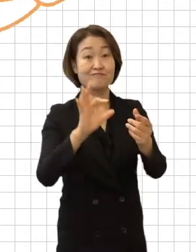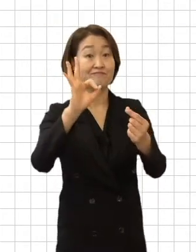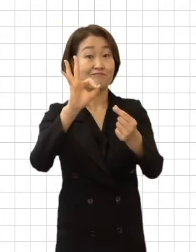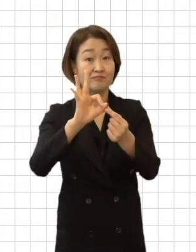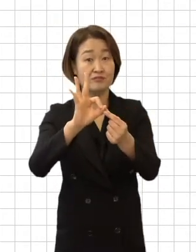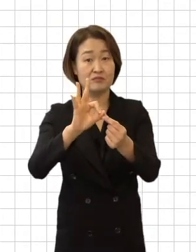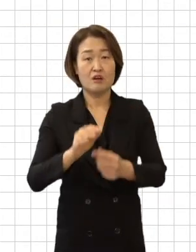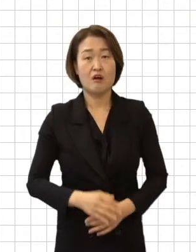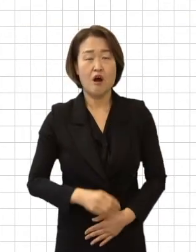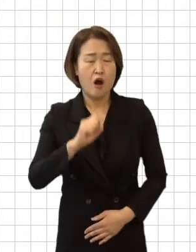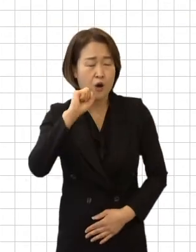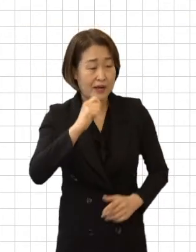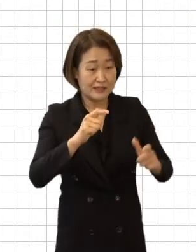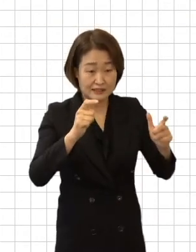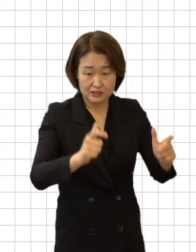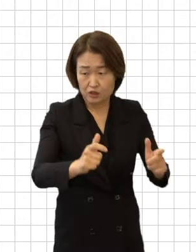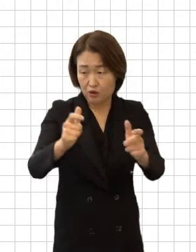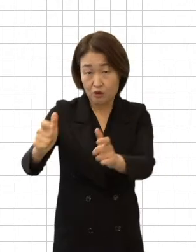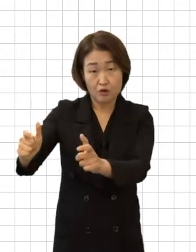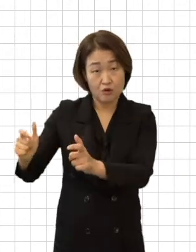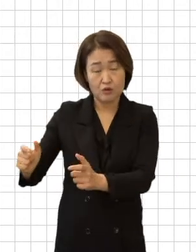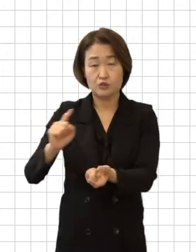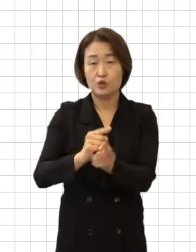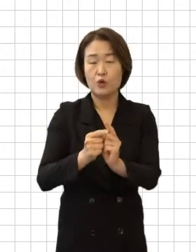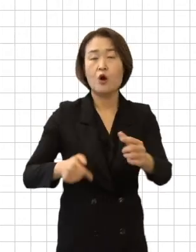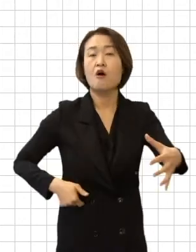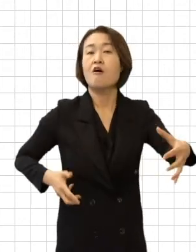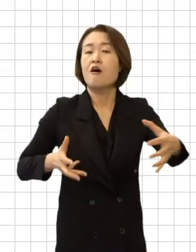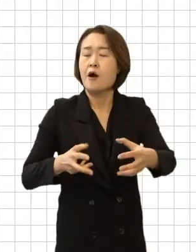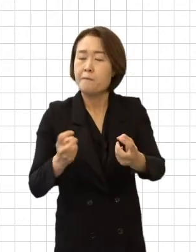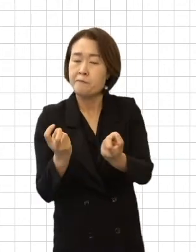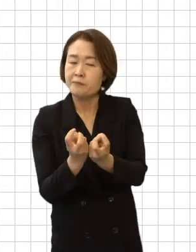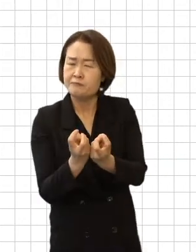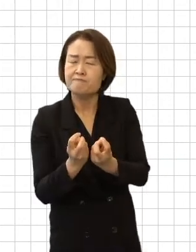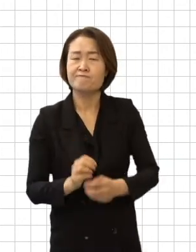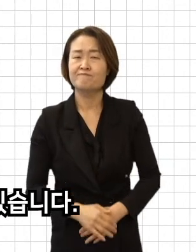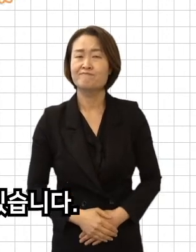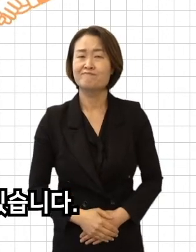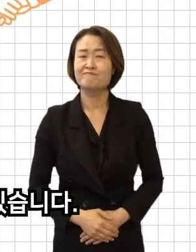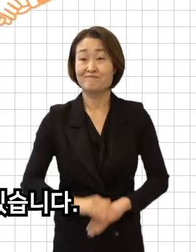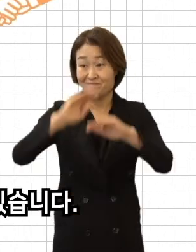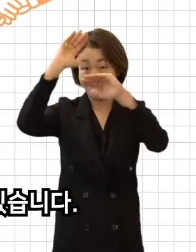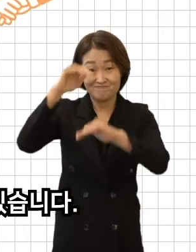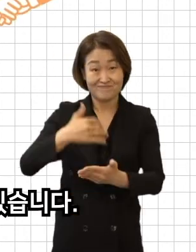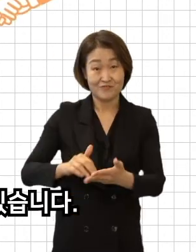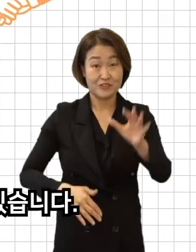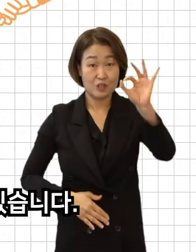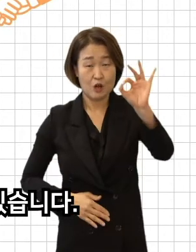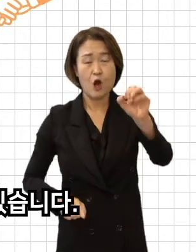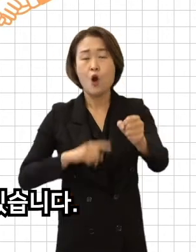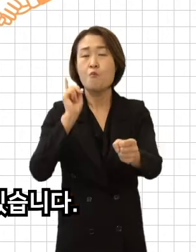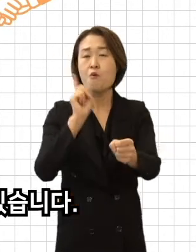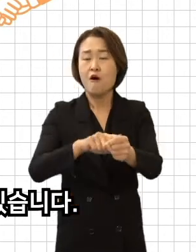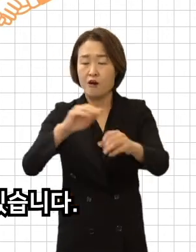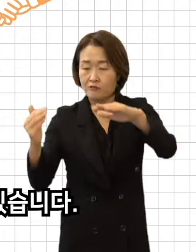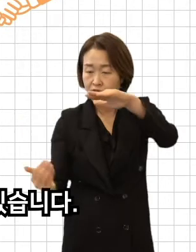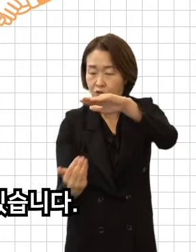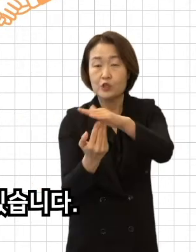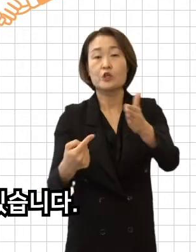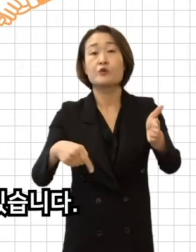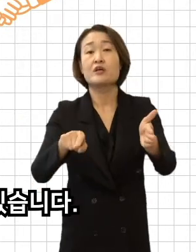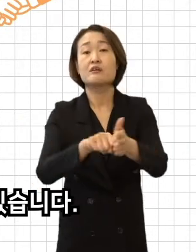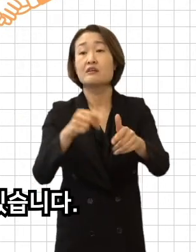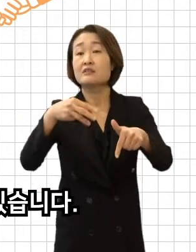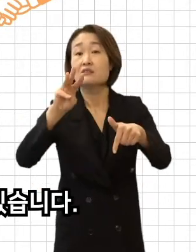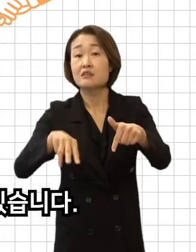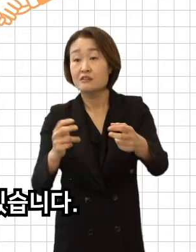10. 하위 지역, 지역 간 협력 강화. 이러한 10가지 목표 달성을 위해